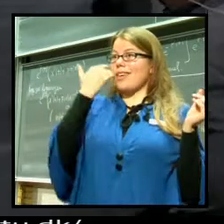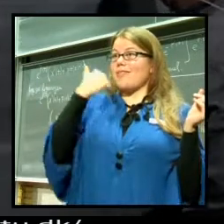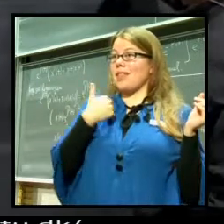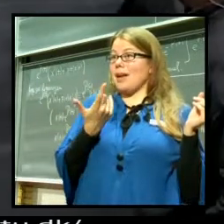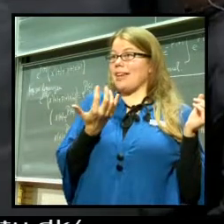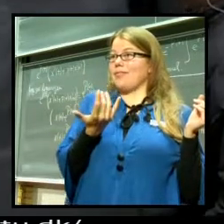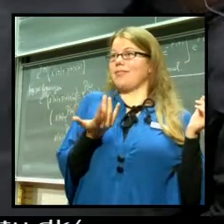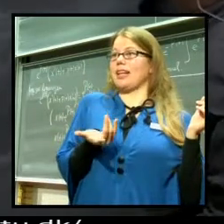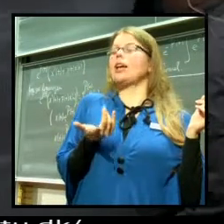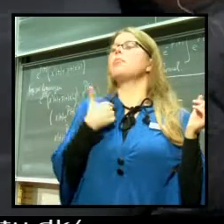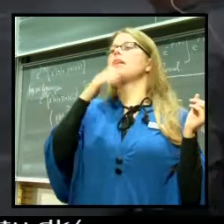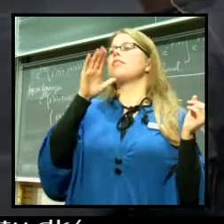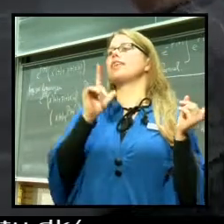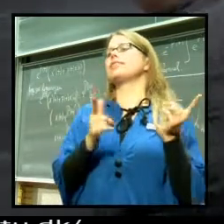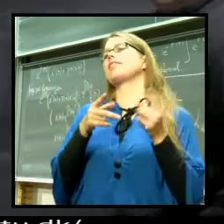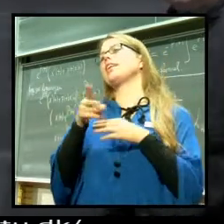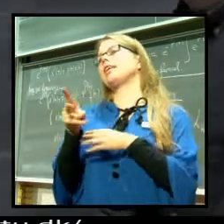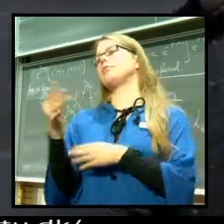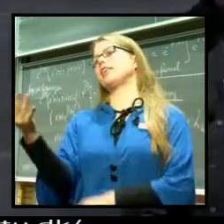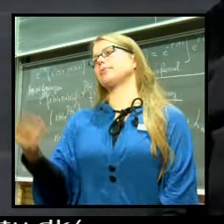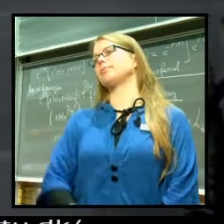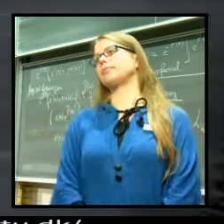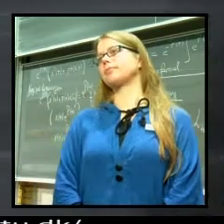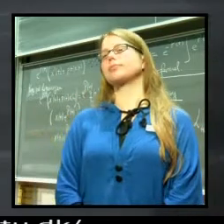er endnu, men jeg ved, at det skal give 4. Ikke?